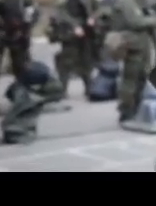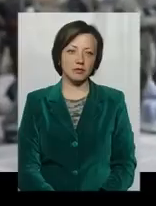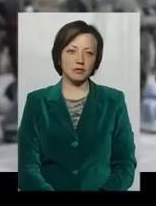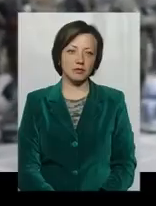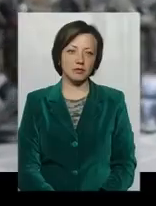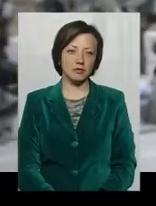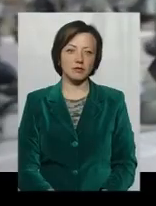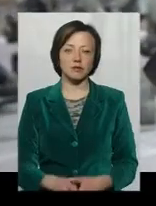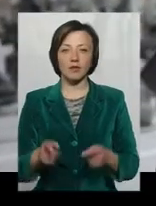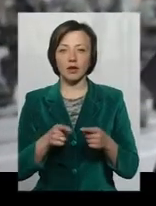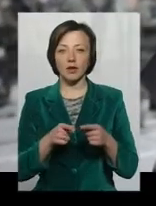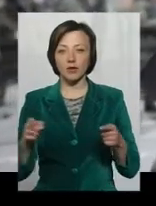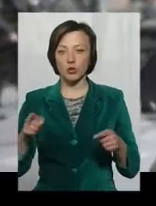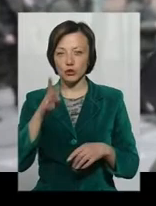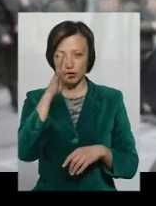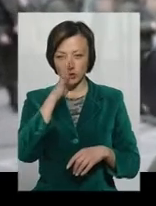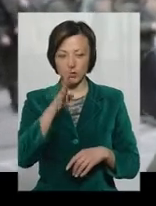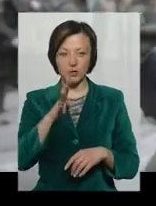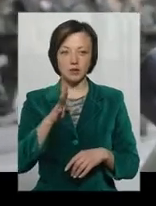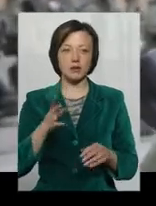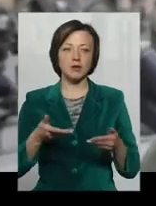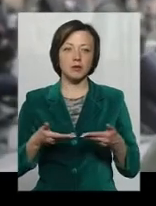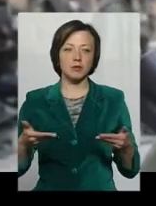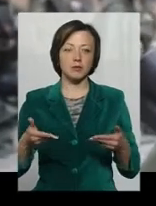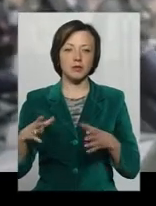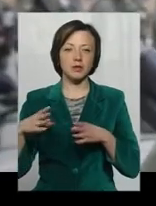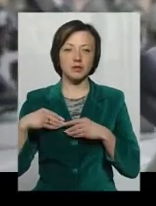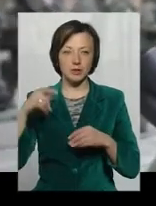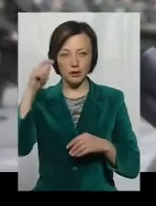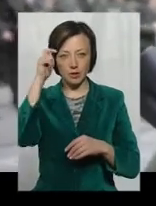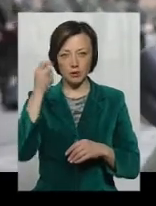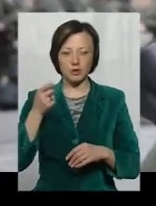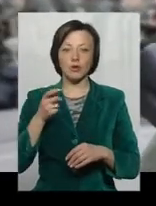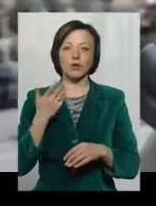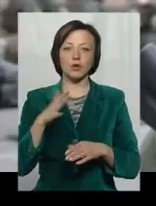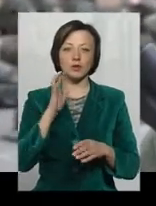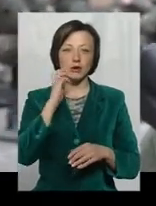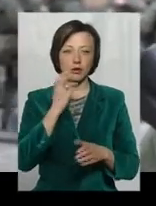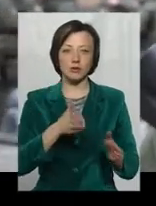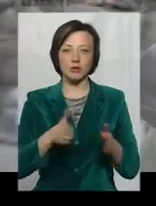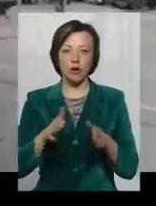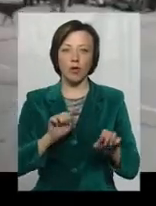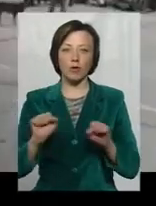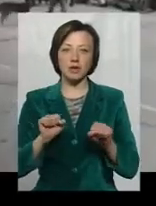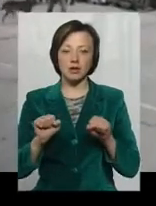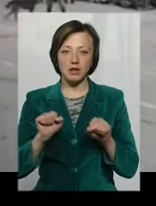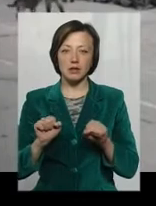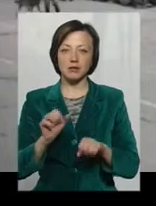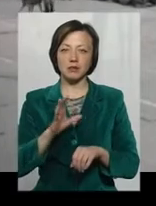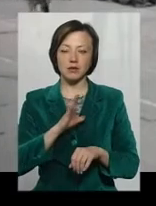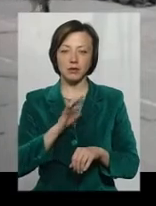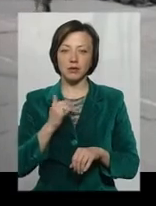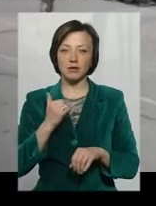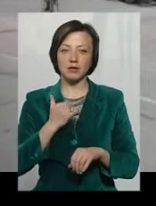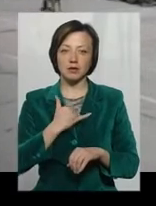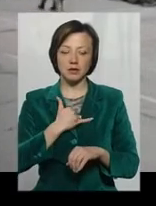На протязі 4 місяців ми з хлопцями пройшли доволі серйозну підготовку. Командири вкладали в нас свою